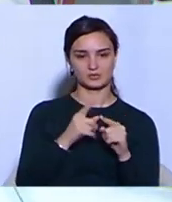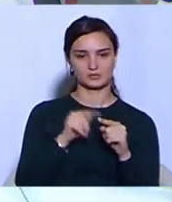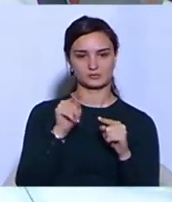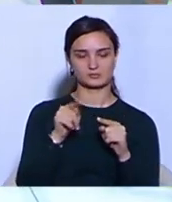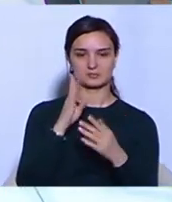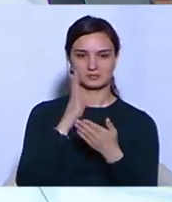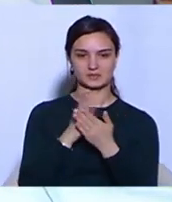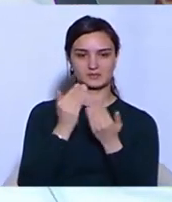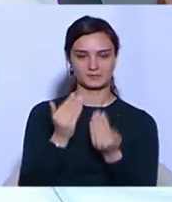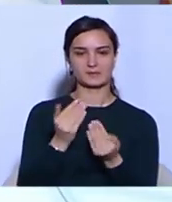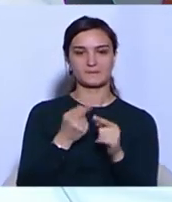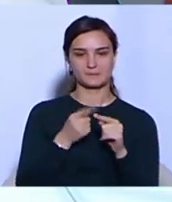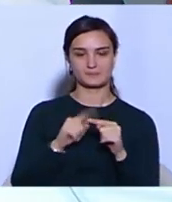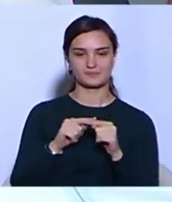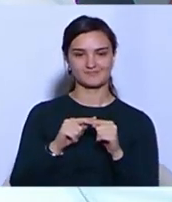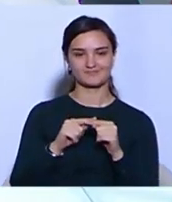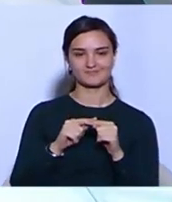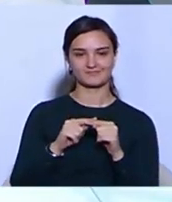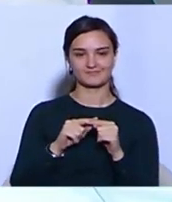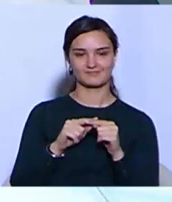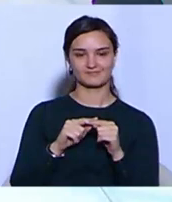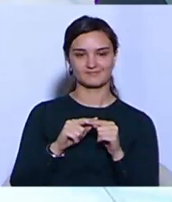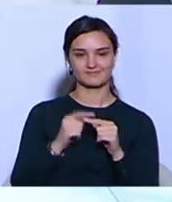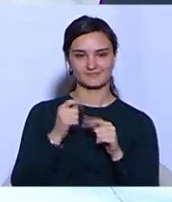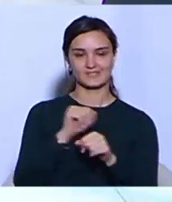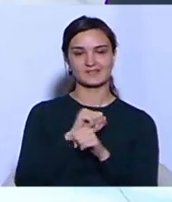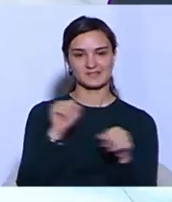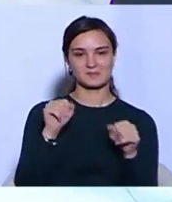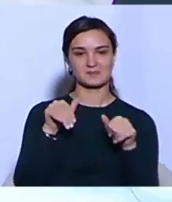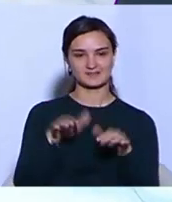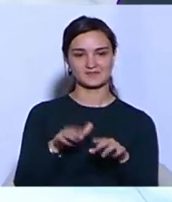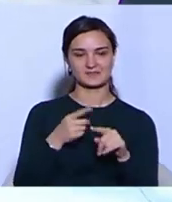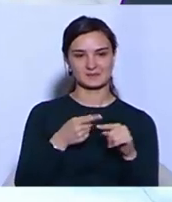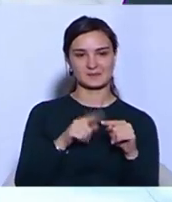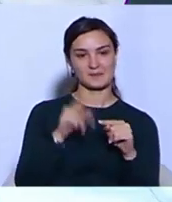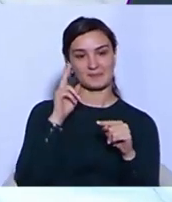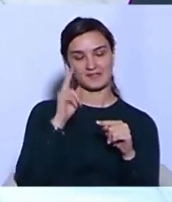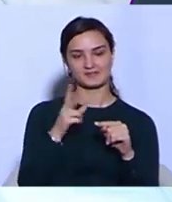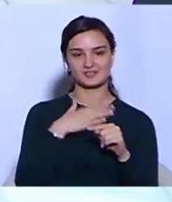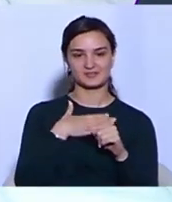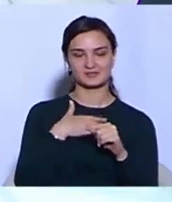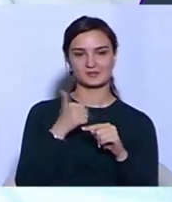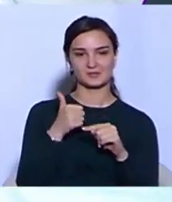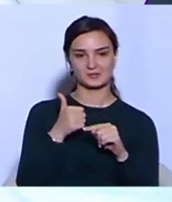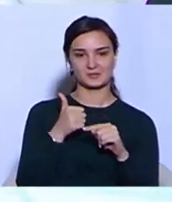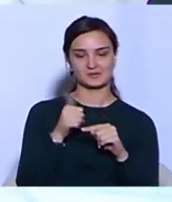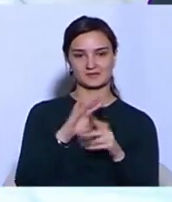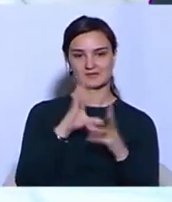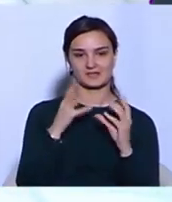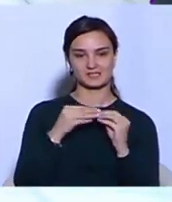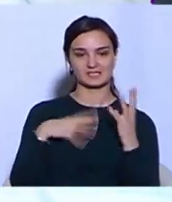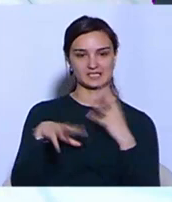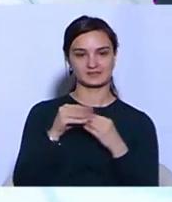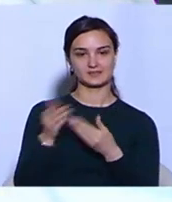უფრო პირდაპირ ეთერში. ეს არის ცოტა არ იყოს თამამი გადაწყვეტილება, არ ვიცით ჩვენ როგორ გავართმევთ ამას ყველანი